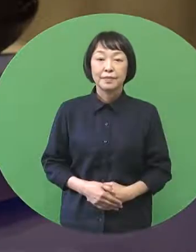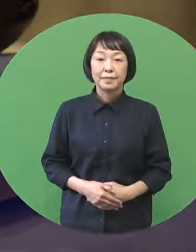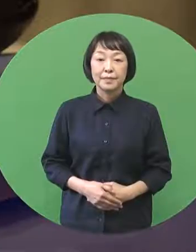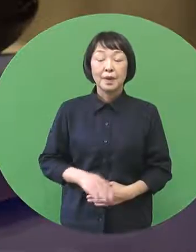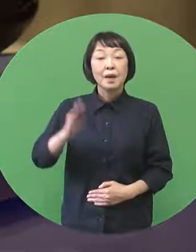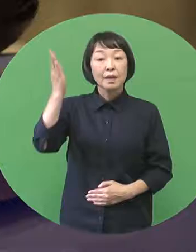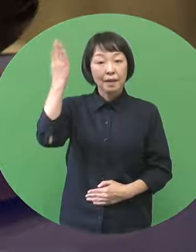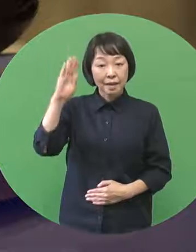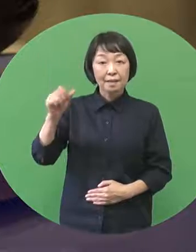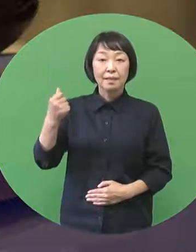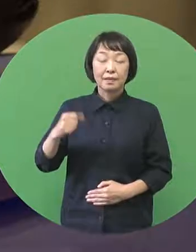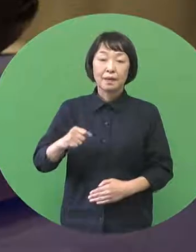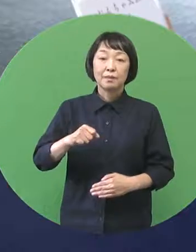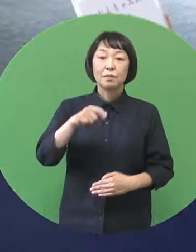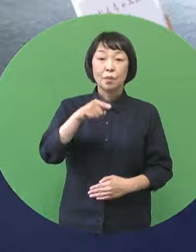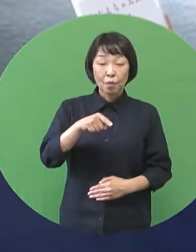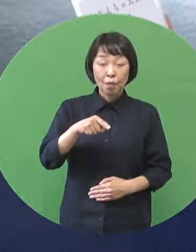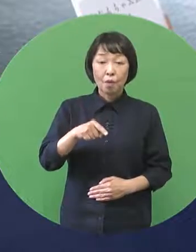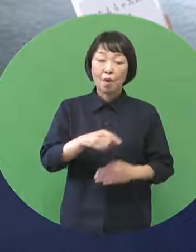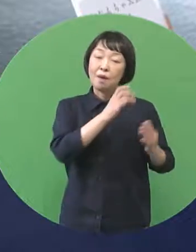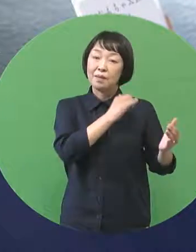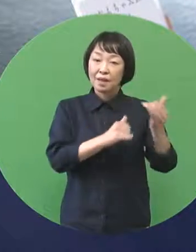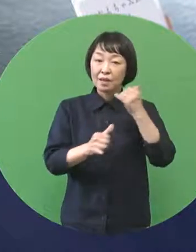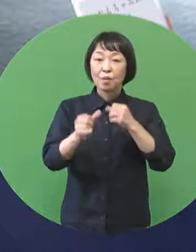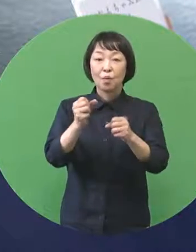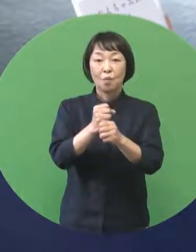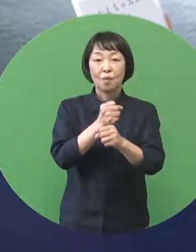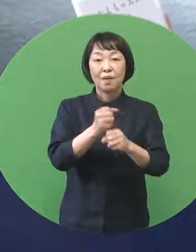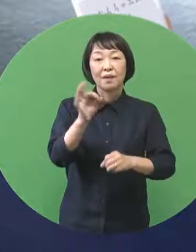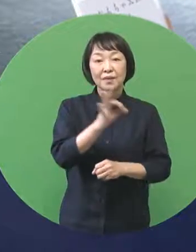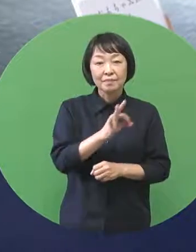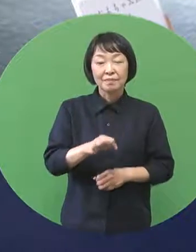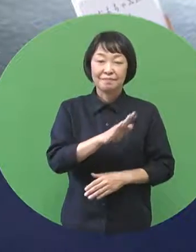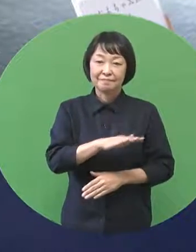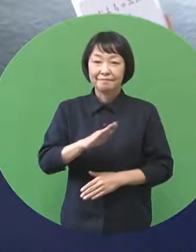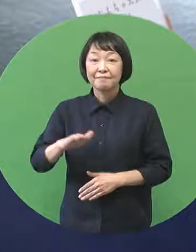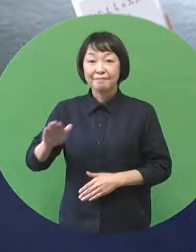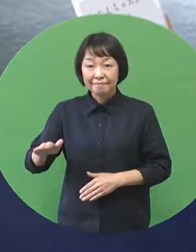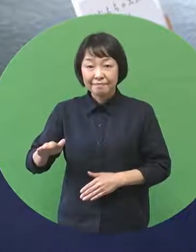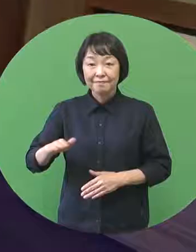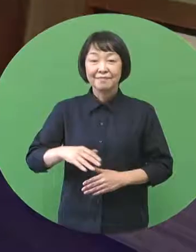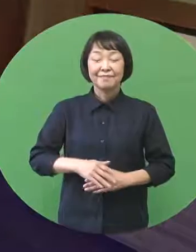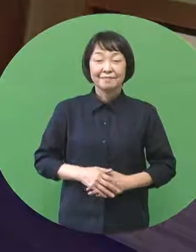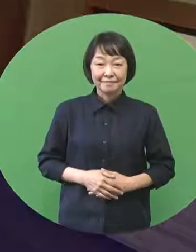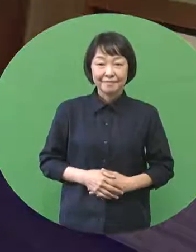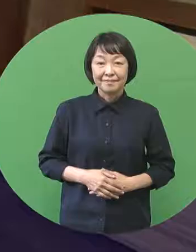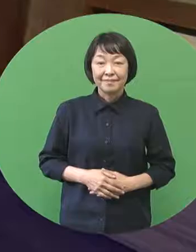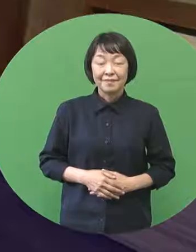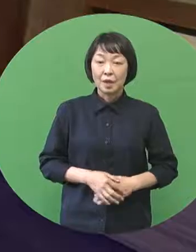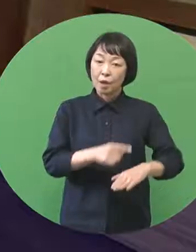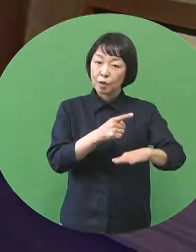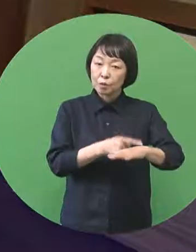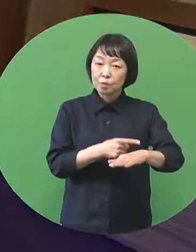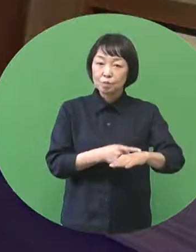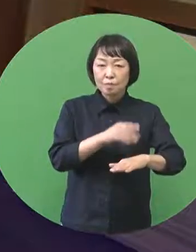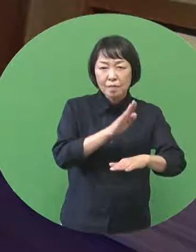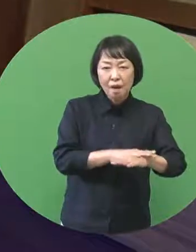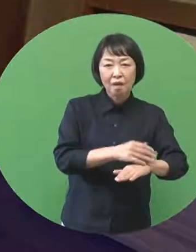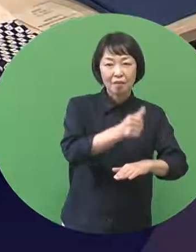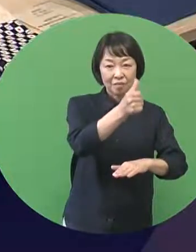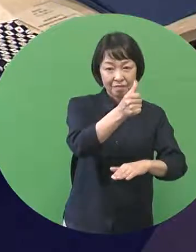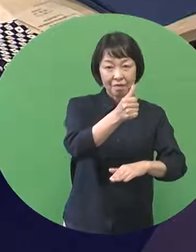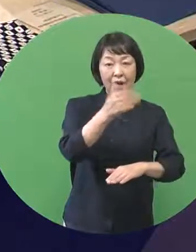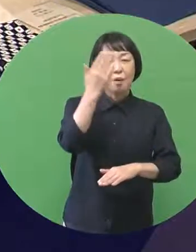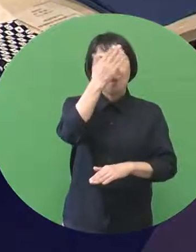県南地域は伝統工芸品など地場産業の集積地、優れた技術を持った職人